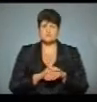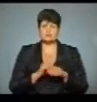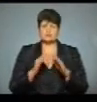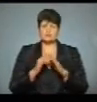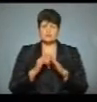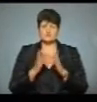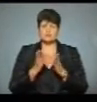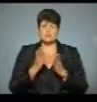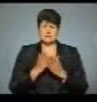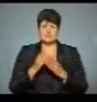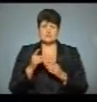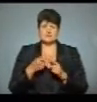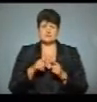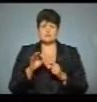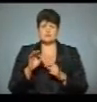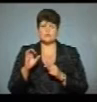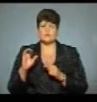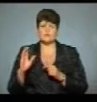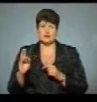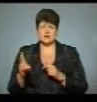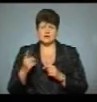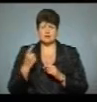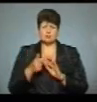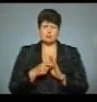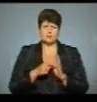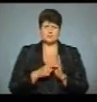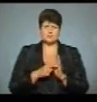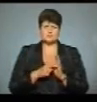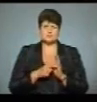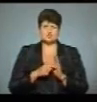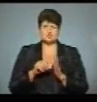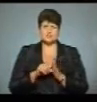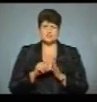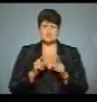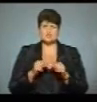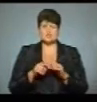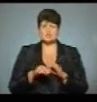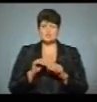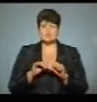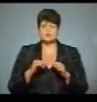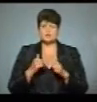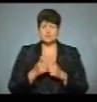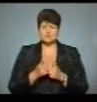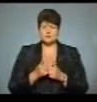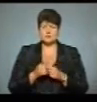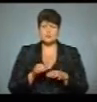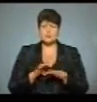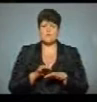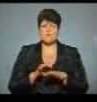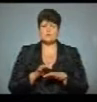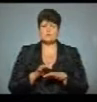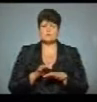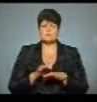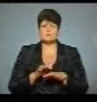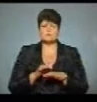де знаходиться ця ОВК, в одному із приміщень члени дільничних виборчих комісій комісій проводили